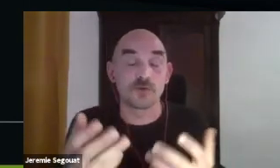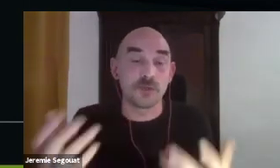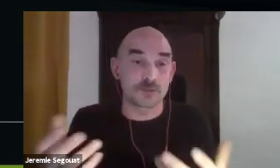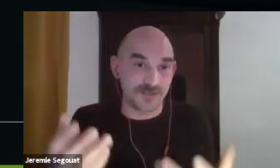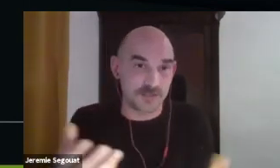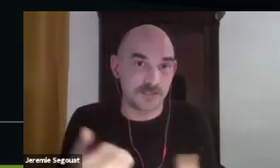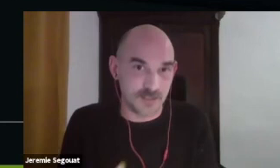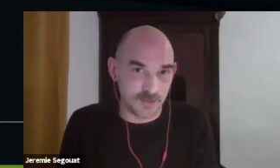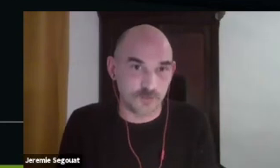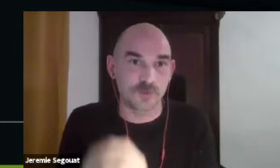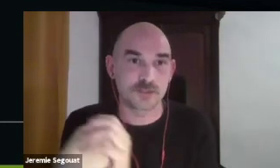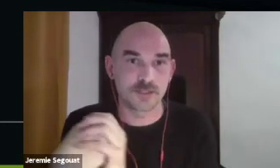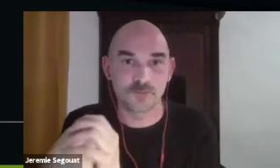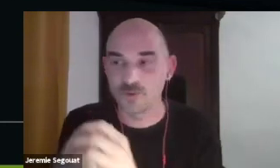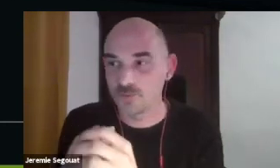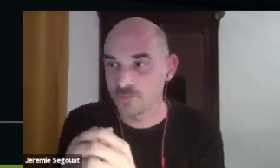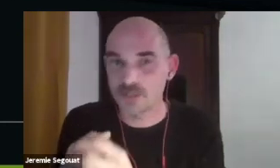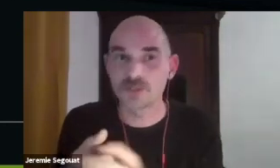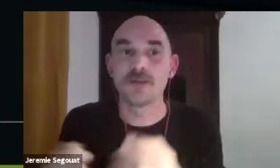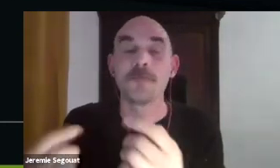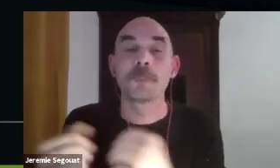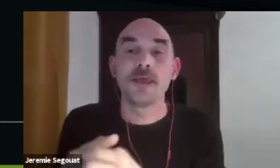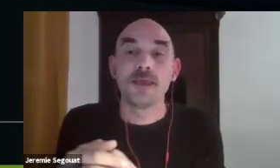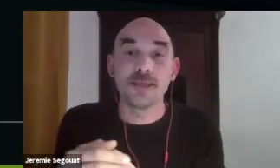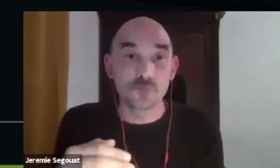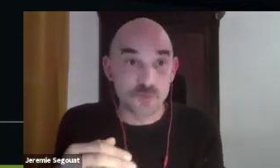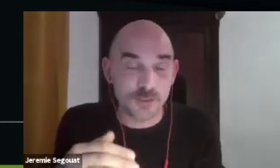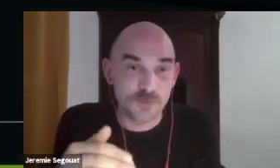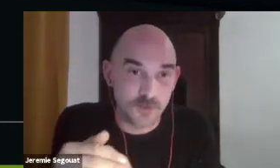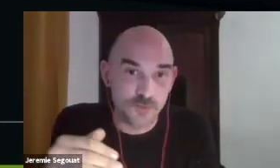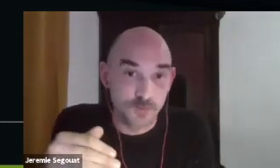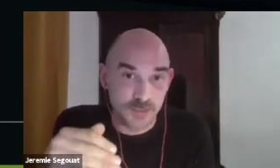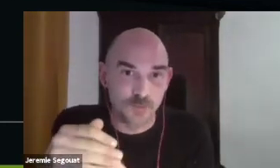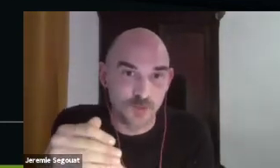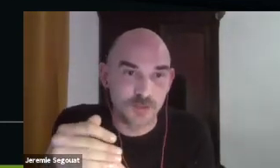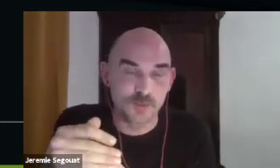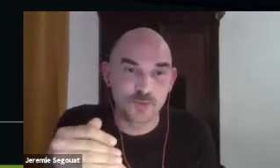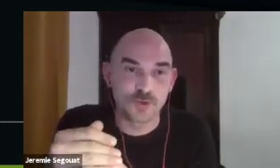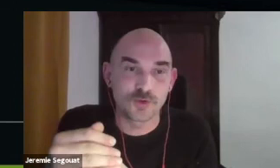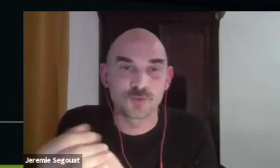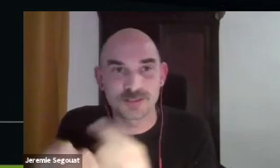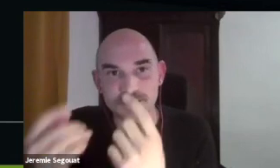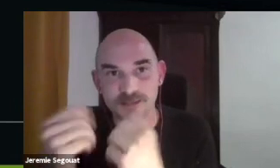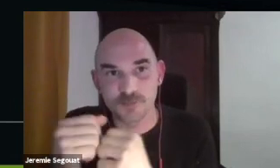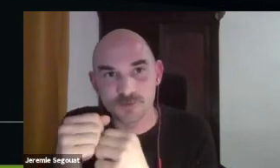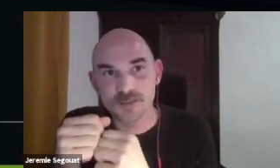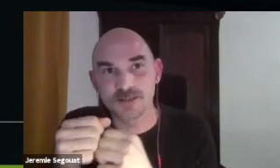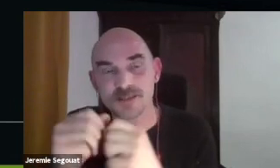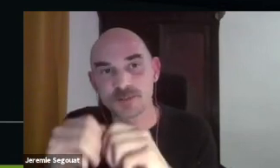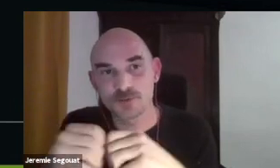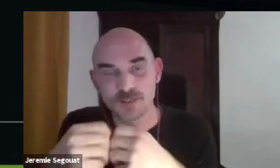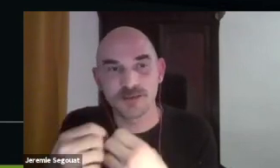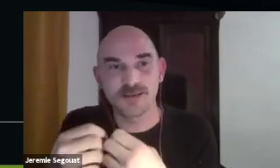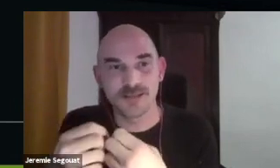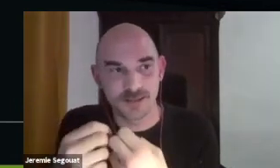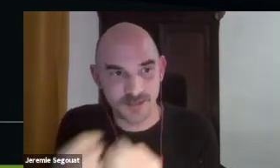rentrer en communication tactile directement avec cet environnement plus large et tout se passe au travers du prisme de l'interlocuteur donc ça c'est important c'est que cet